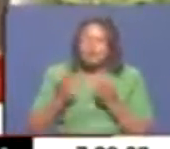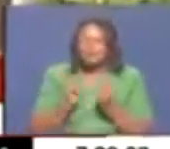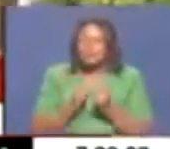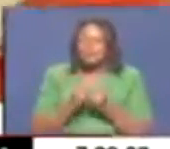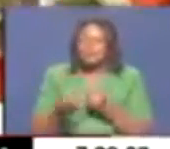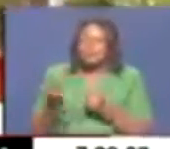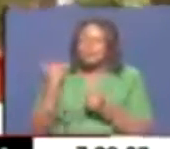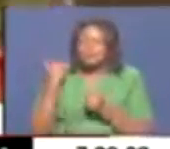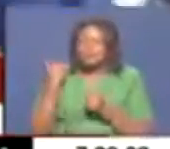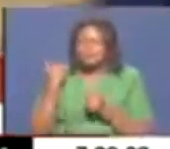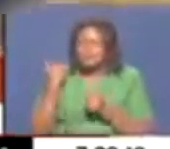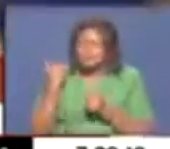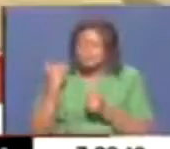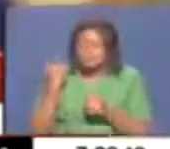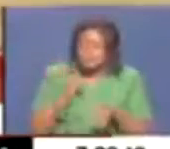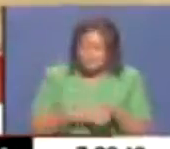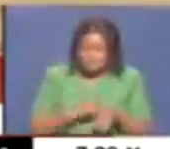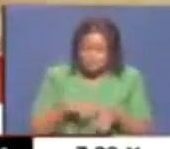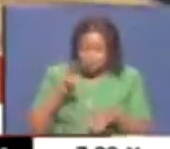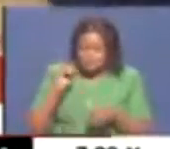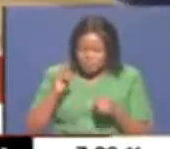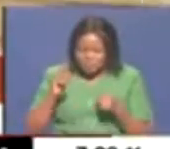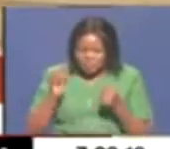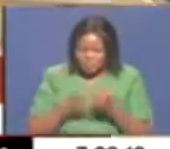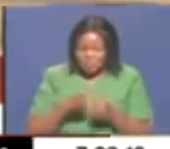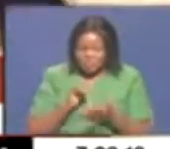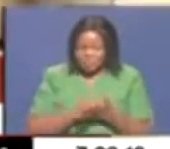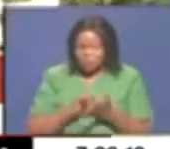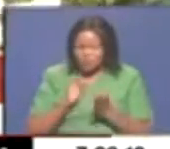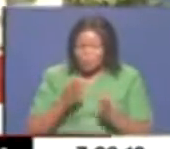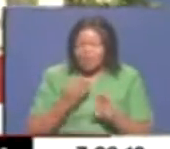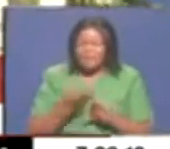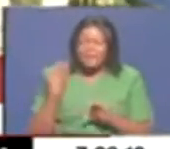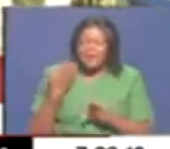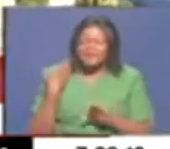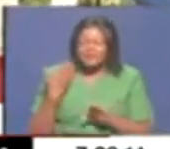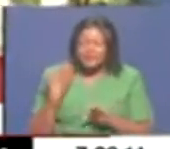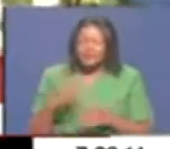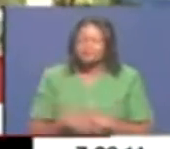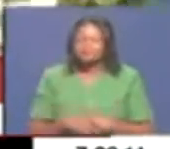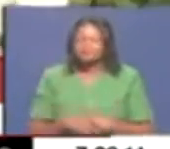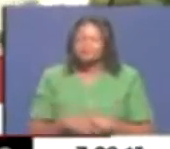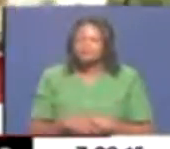mwaka 2019 yaliyoandaliwa nchini Urusi. Frederick Muki, Darubini, Michezo.